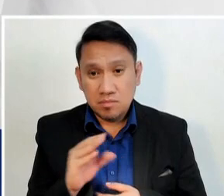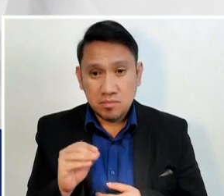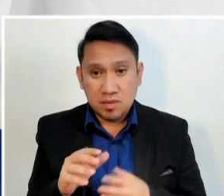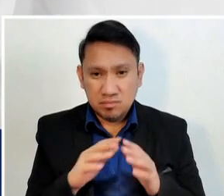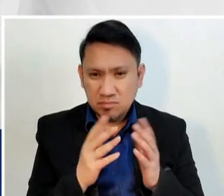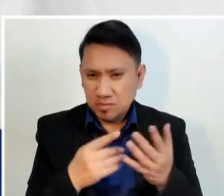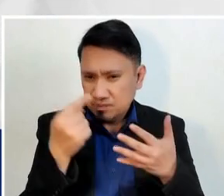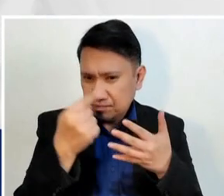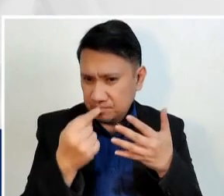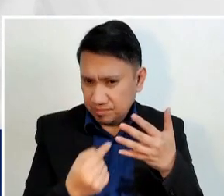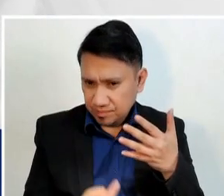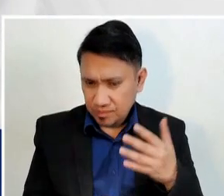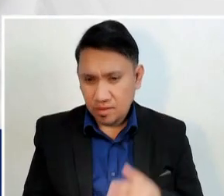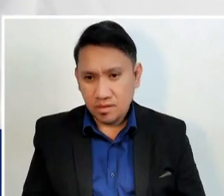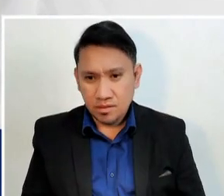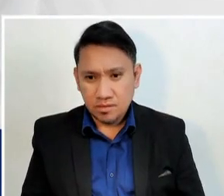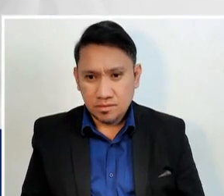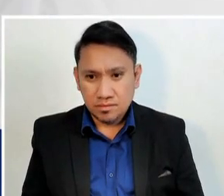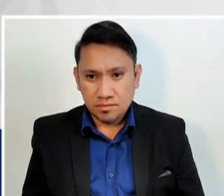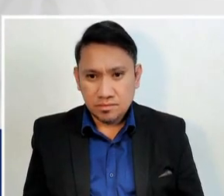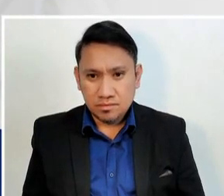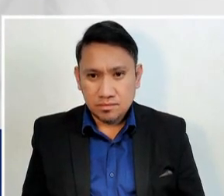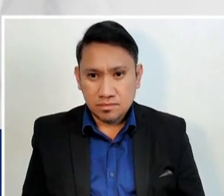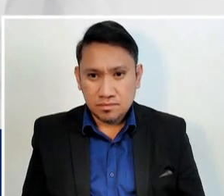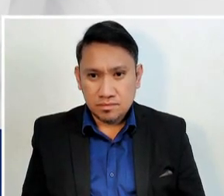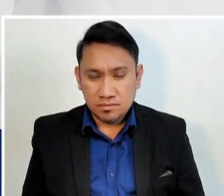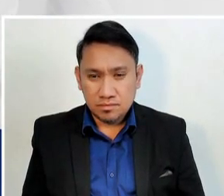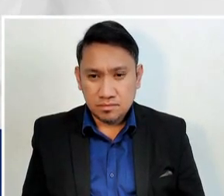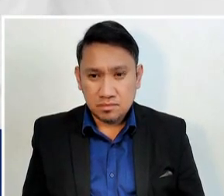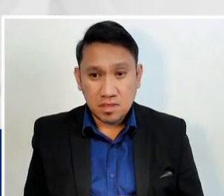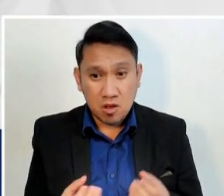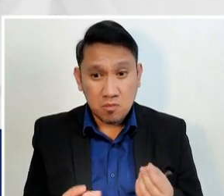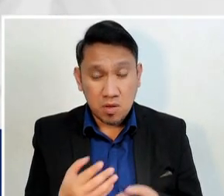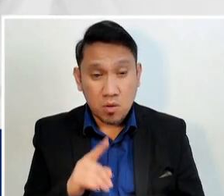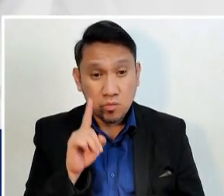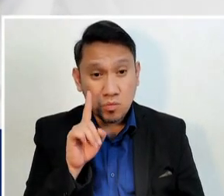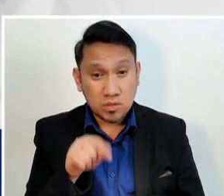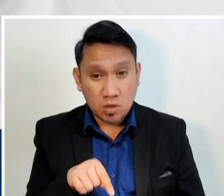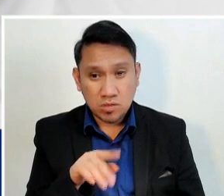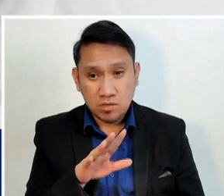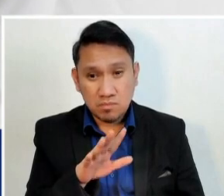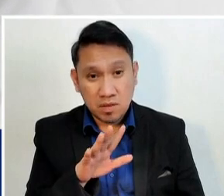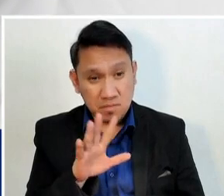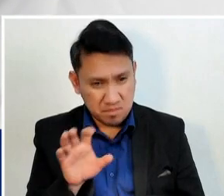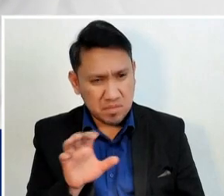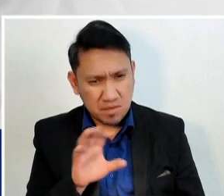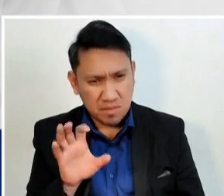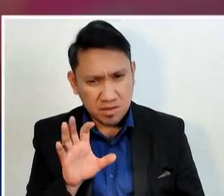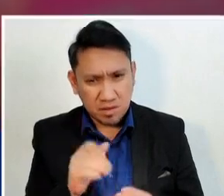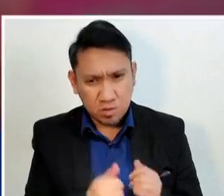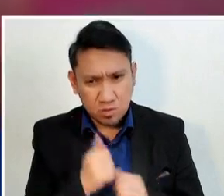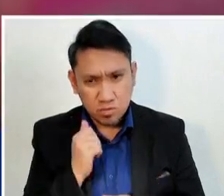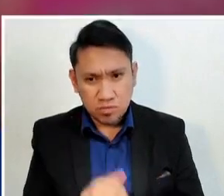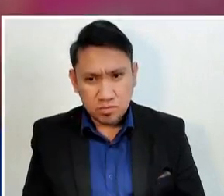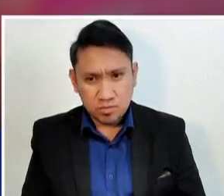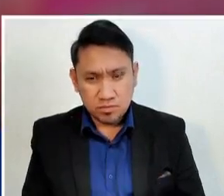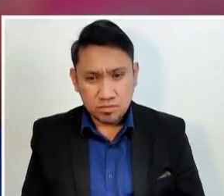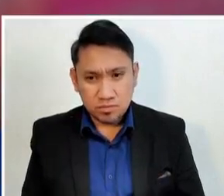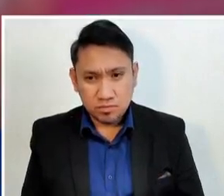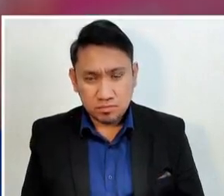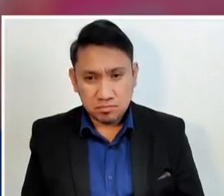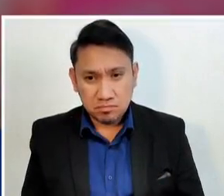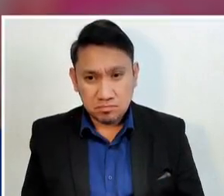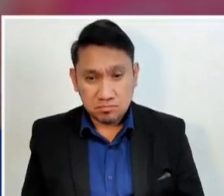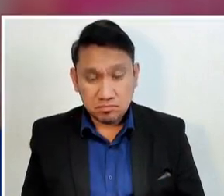sangkap sa lulutuing pasta at ihahandang salad, aabot na ito sa halos 1,500 pesos. Aminado